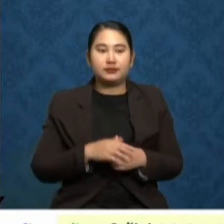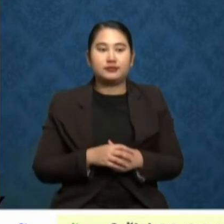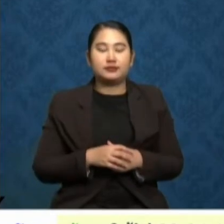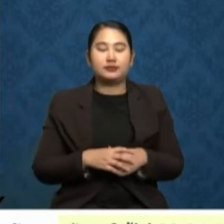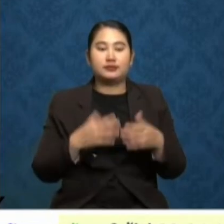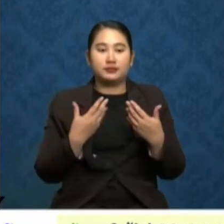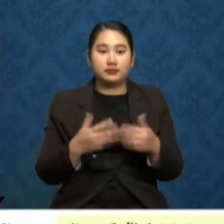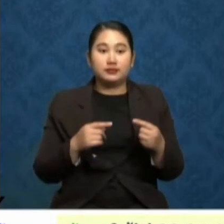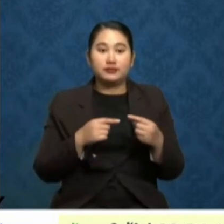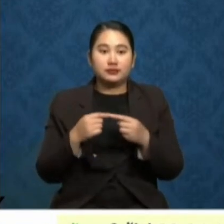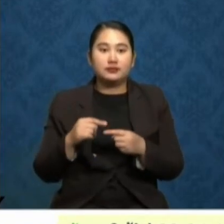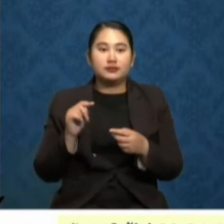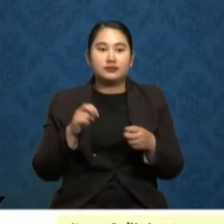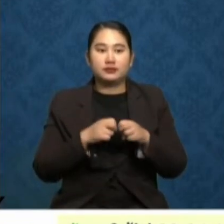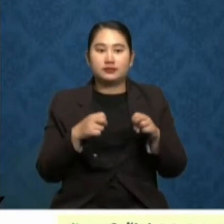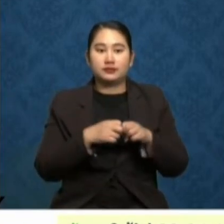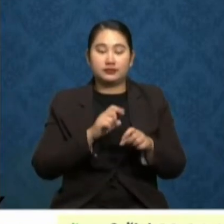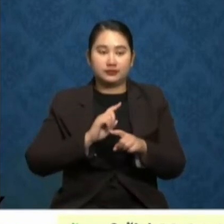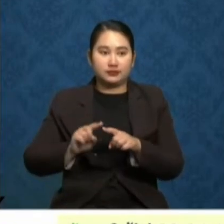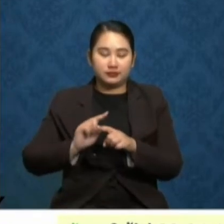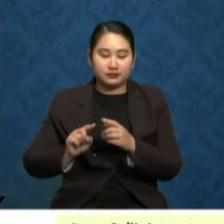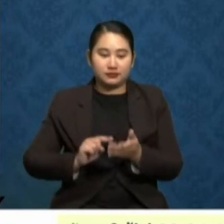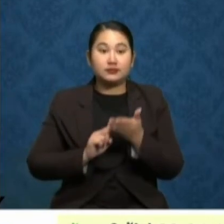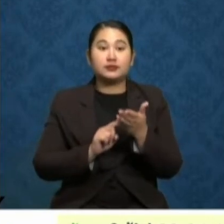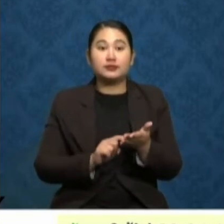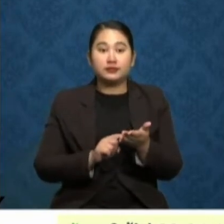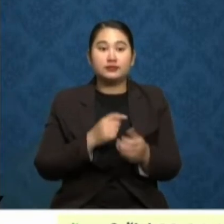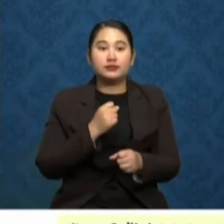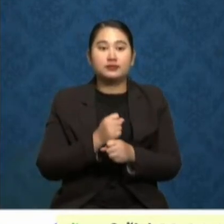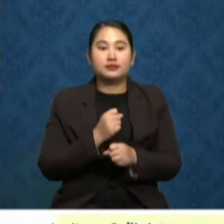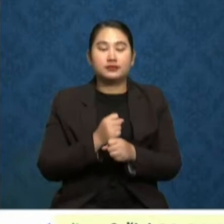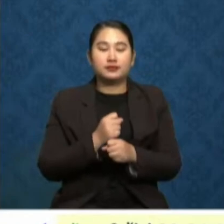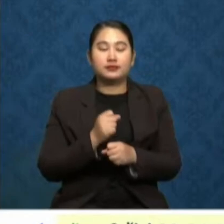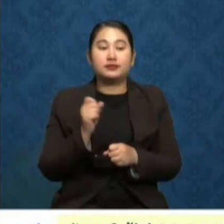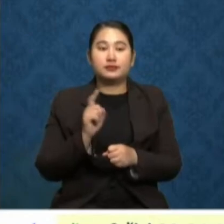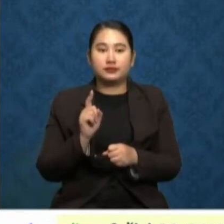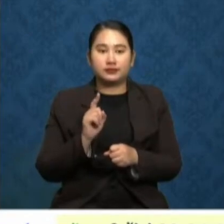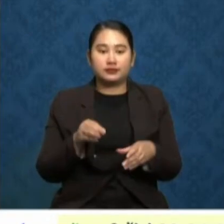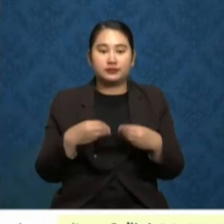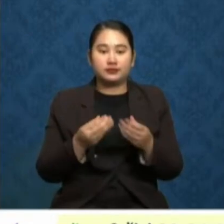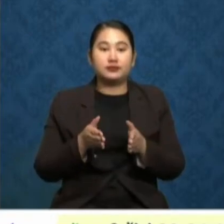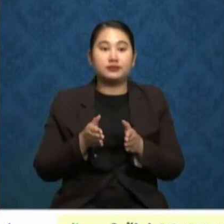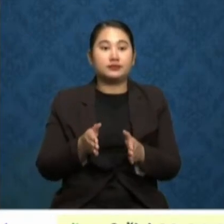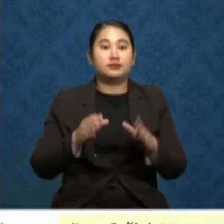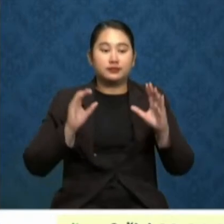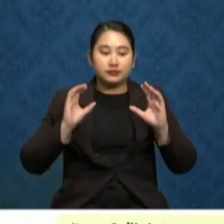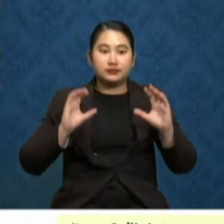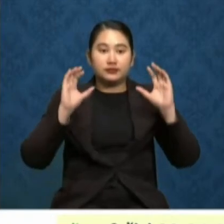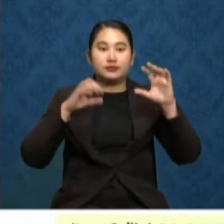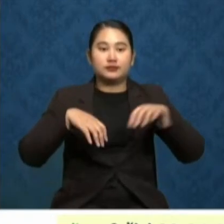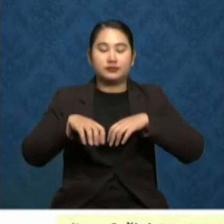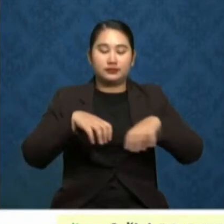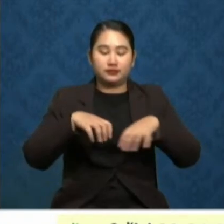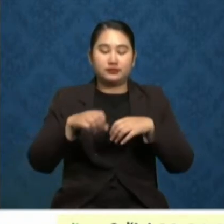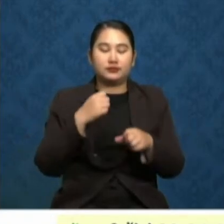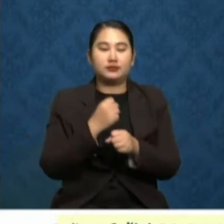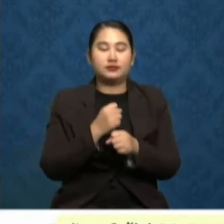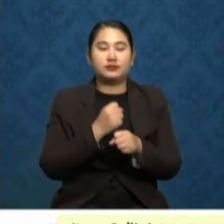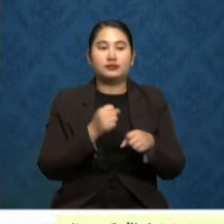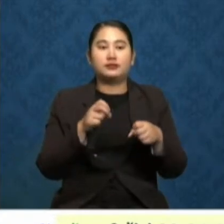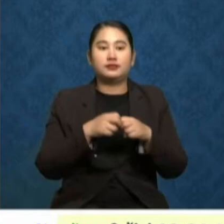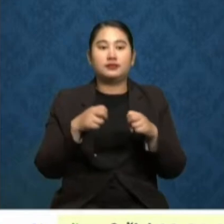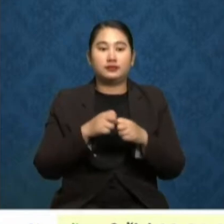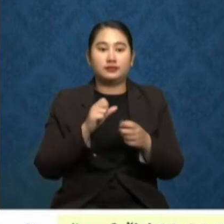แล้วก็ได้นำปัญหาต่ๆเหานั้เข้ามาสู่กระบวนการนการที่จะให้ฝายบริหาร ได้ตอบแล้วก็นำไปแก้ไข